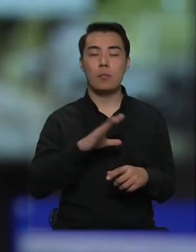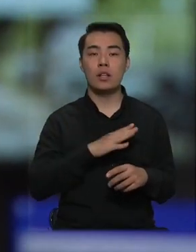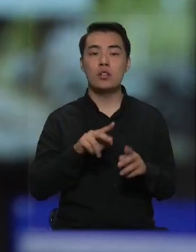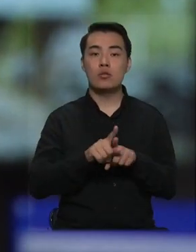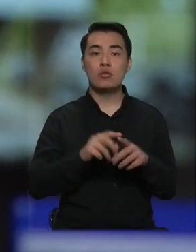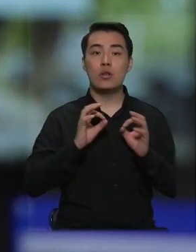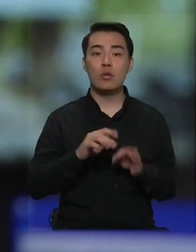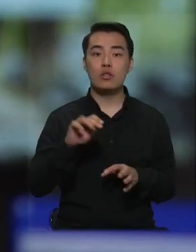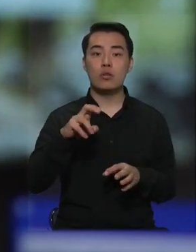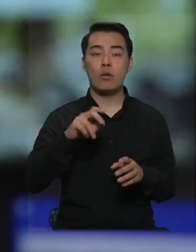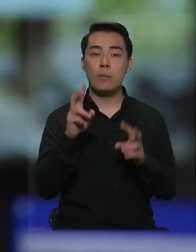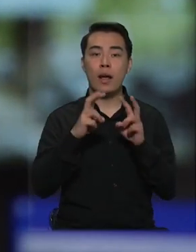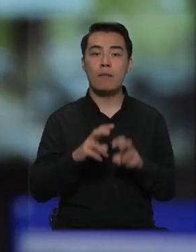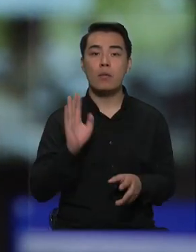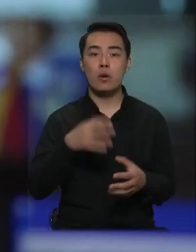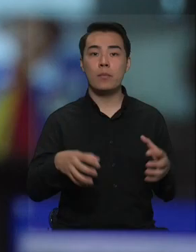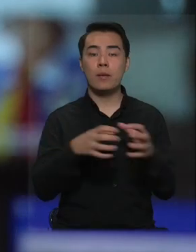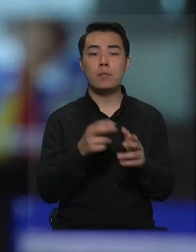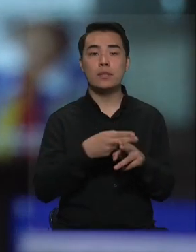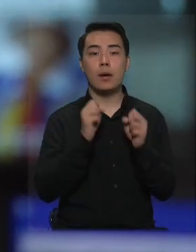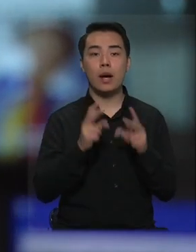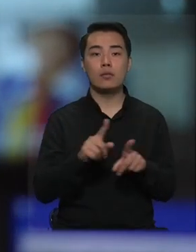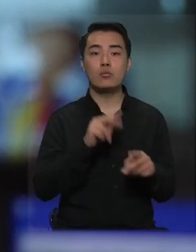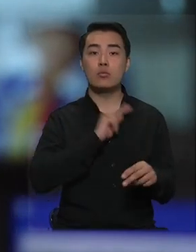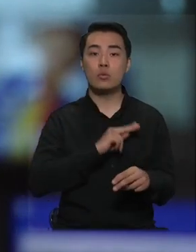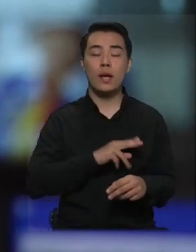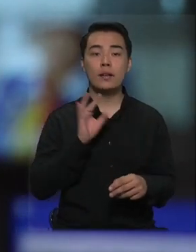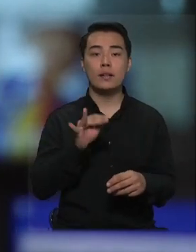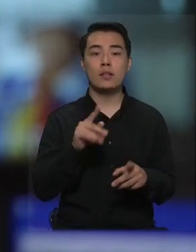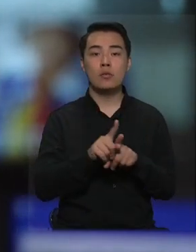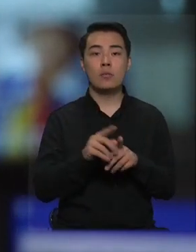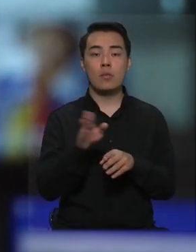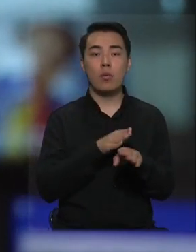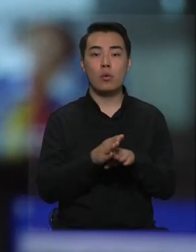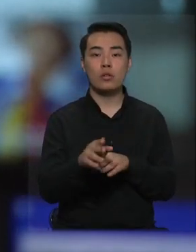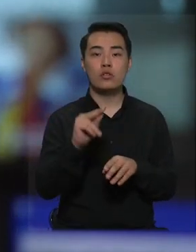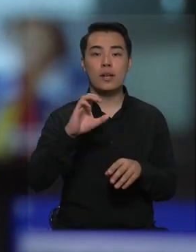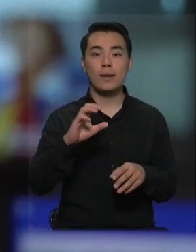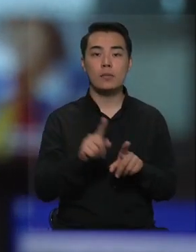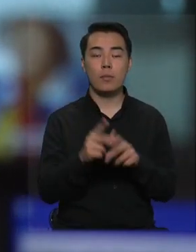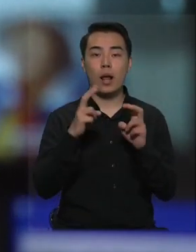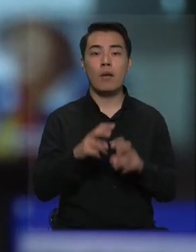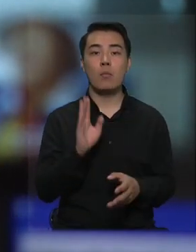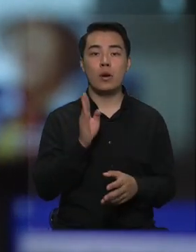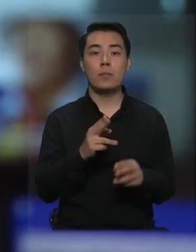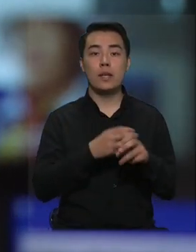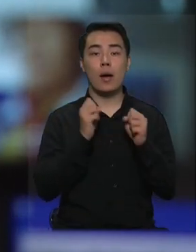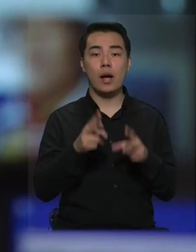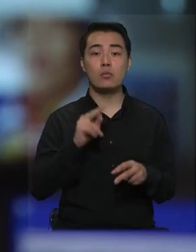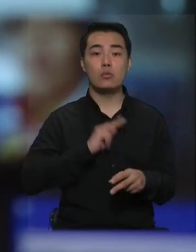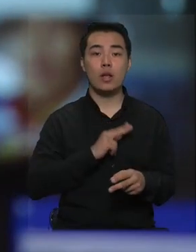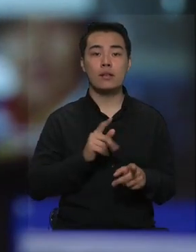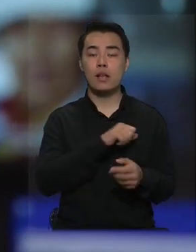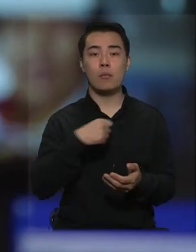чиновников проверят предприятие на безопасность труда а также проведут профилактику ЧС в целом безопасность